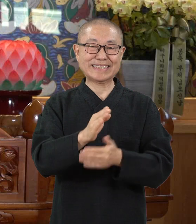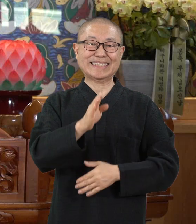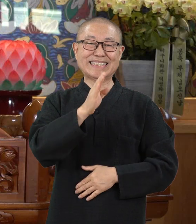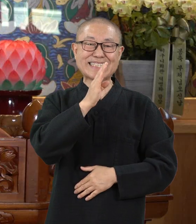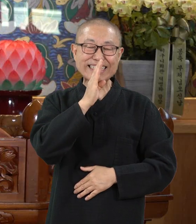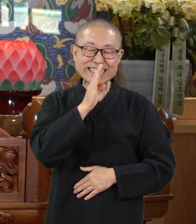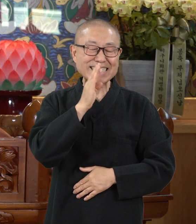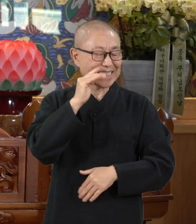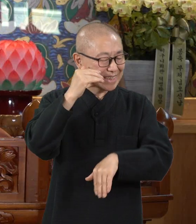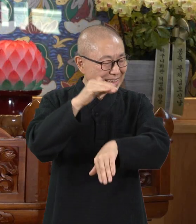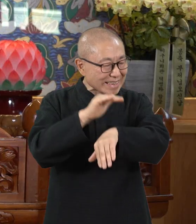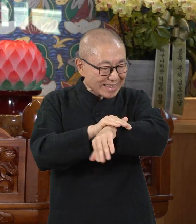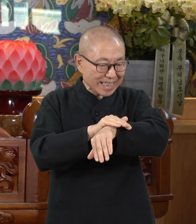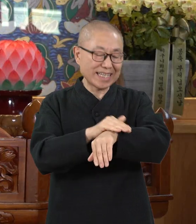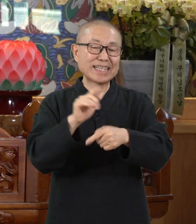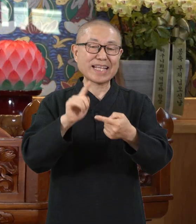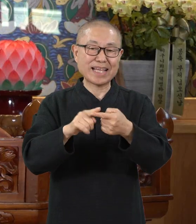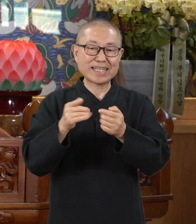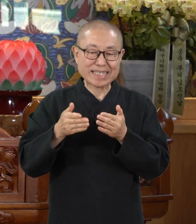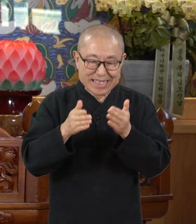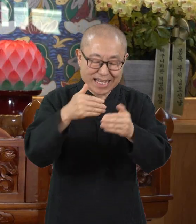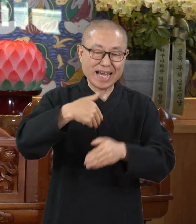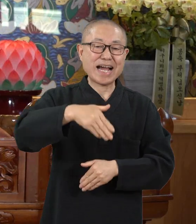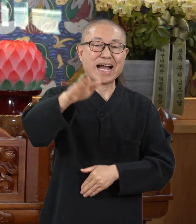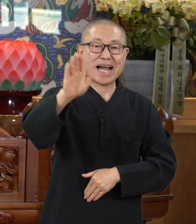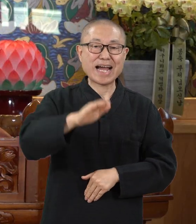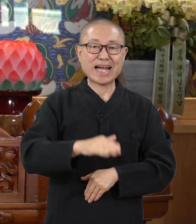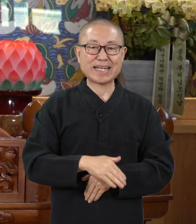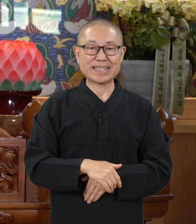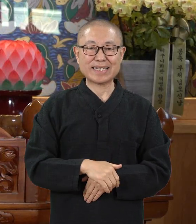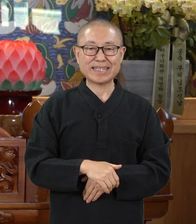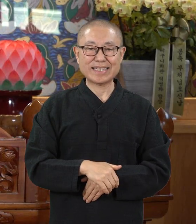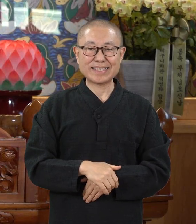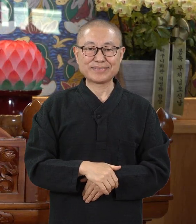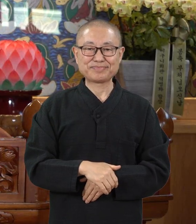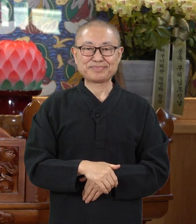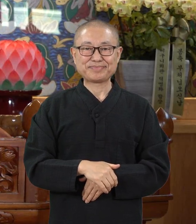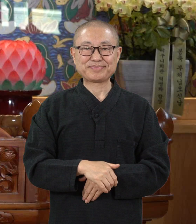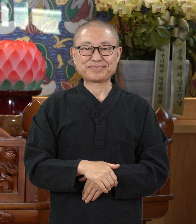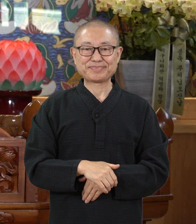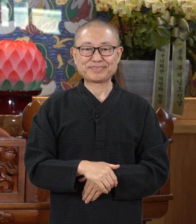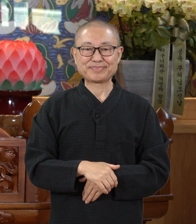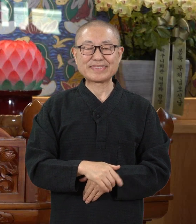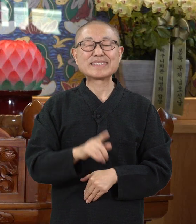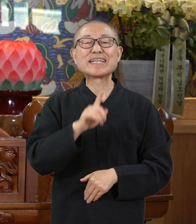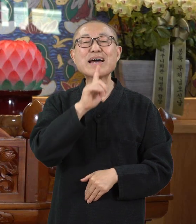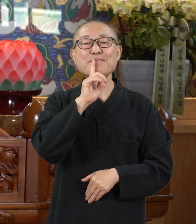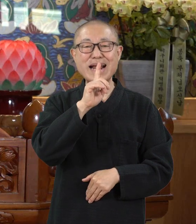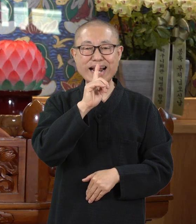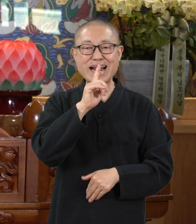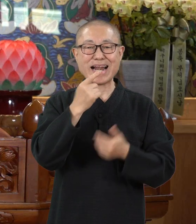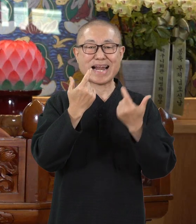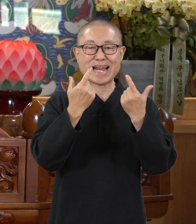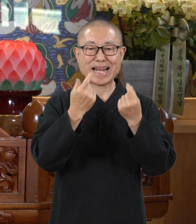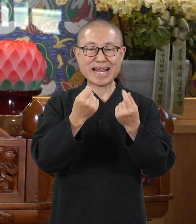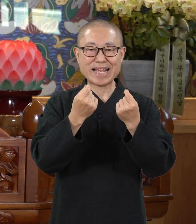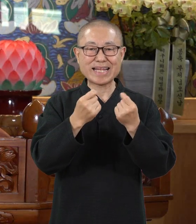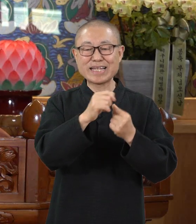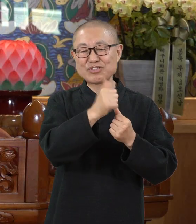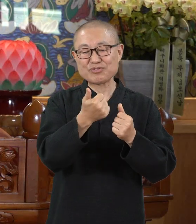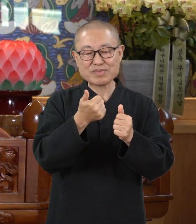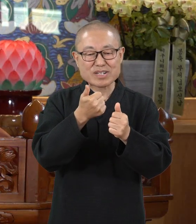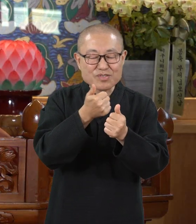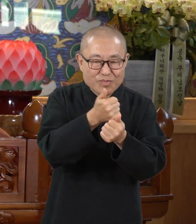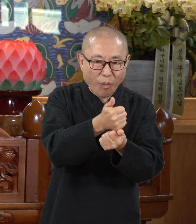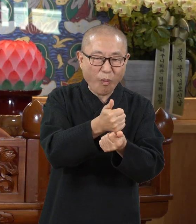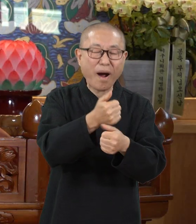참다운 지혜의 길로 지혜의 길로 걸어가라. 이 말씀을 죽음을